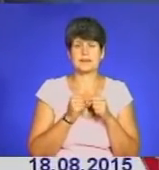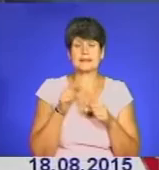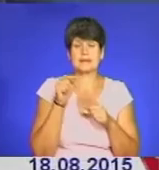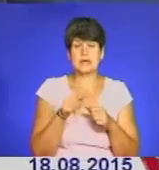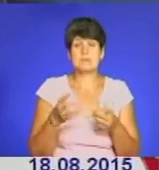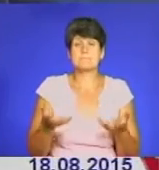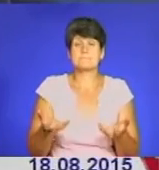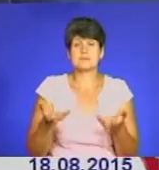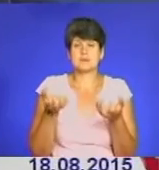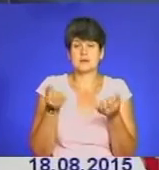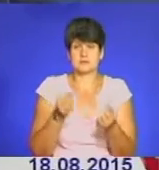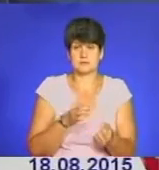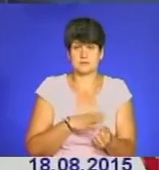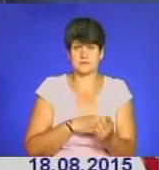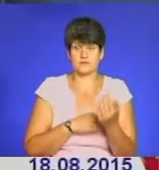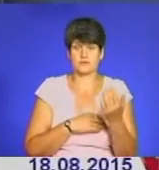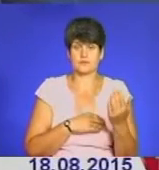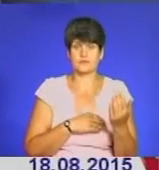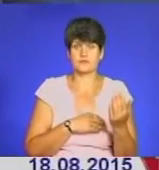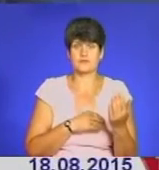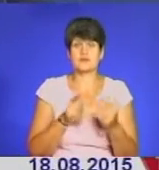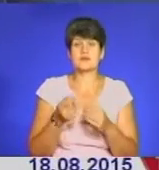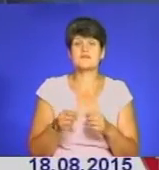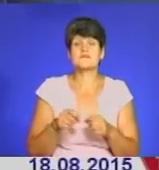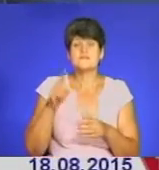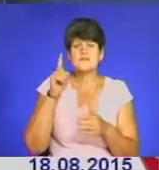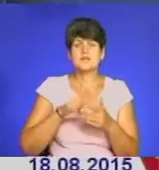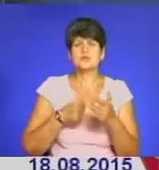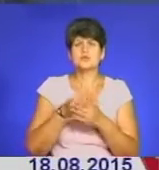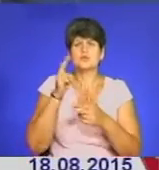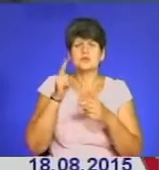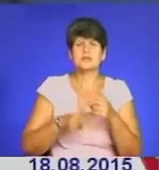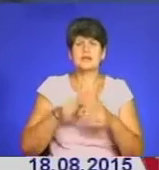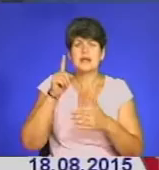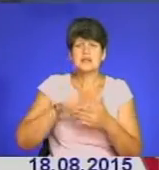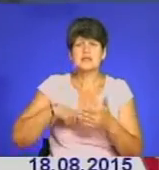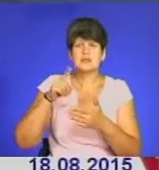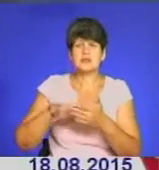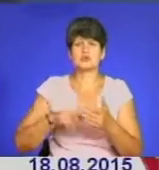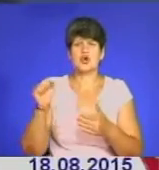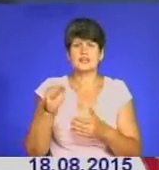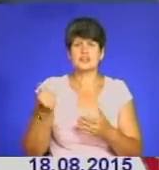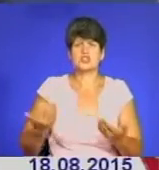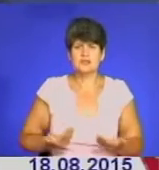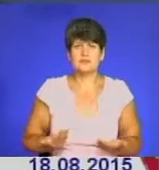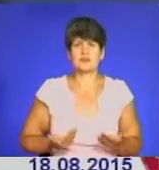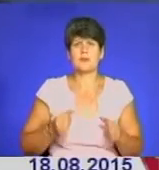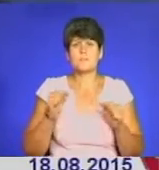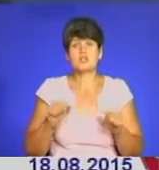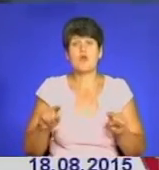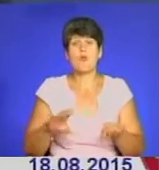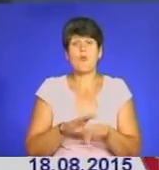підтримка від них йшла, така. Вони вірили до останнього і надіялися, що Андрій буде живий, що він, можливо, в полоні,